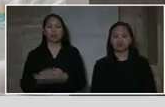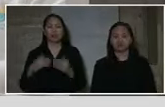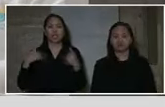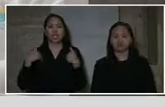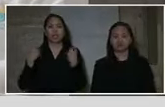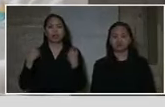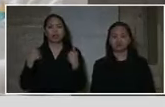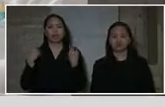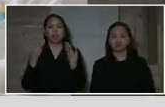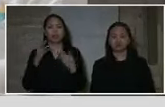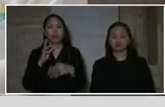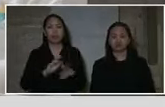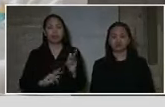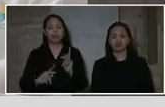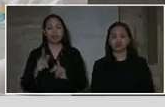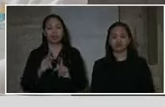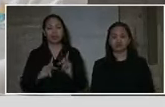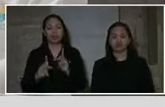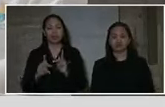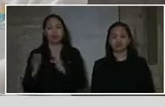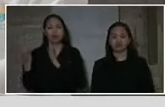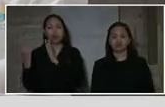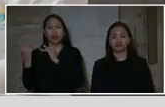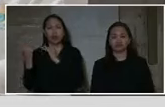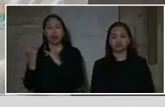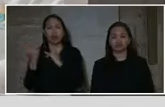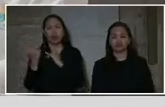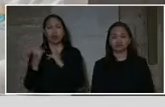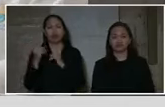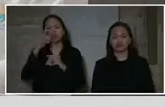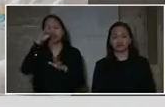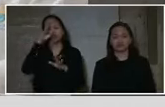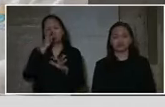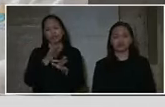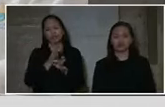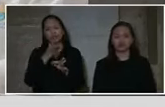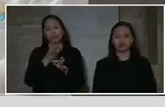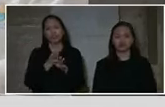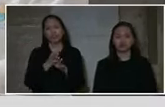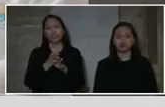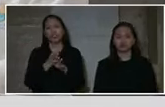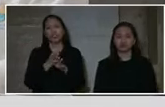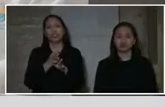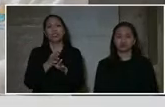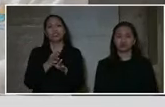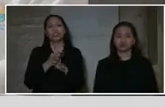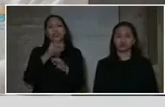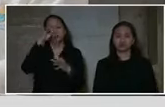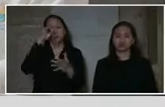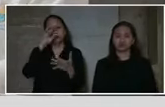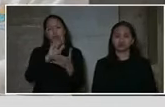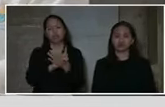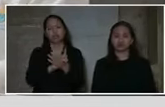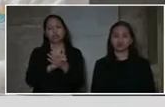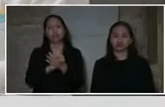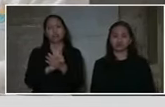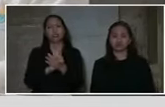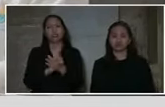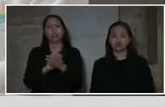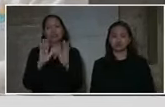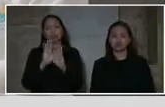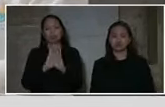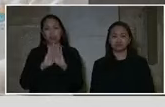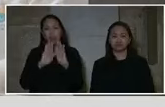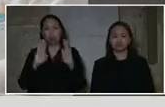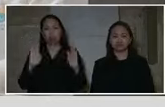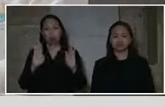kabataan naway maging tapat sa kanilang pananampalataya, bukas palad sa kanilang